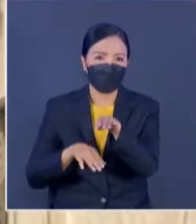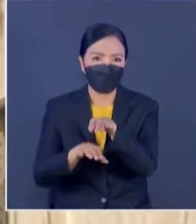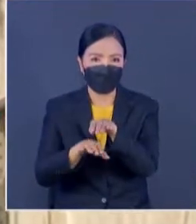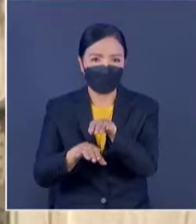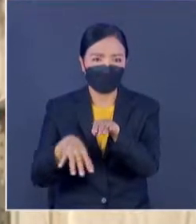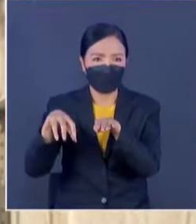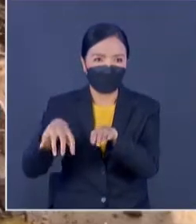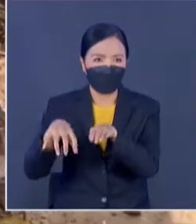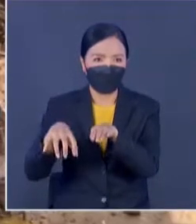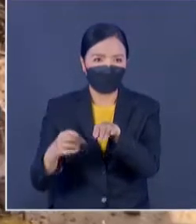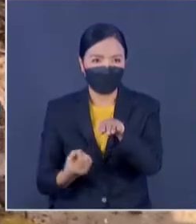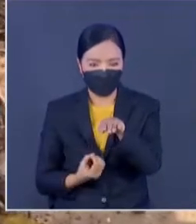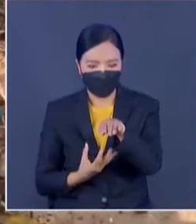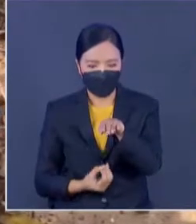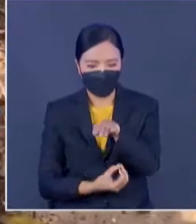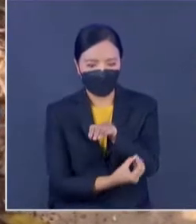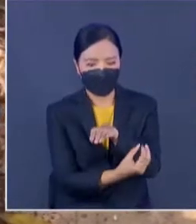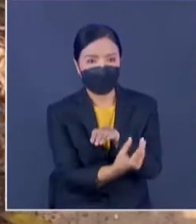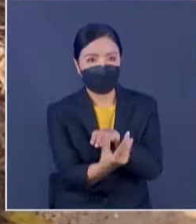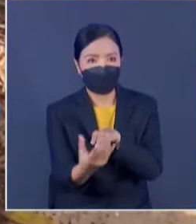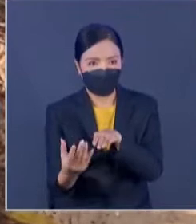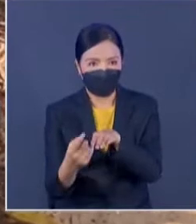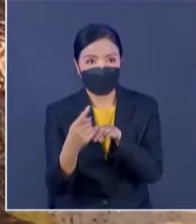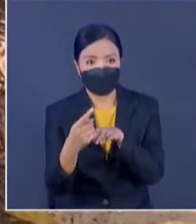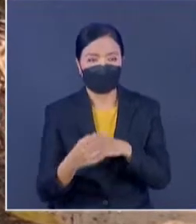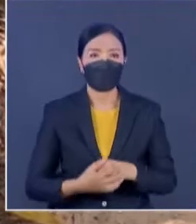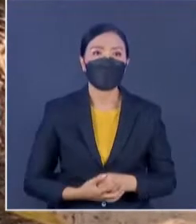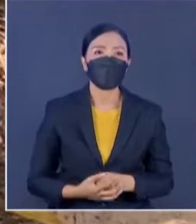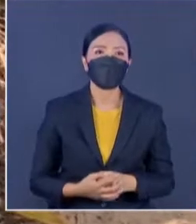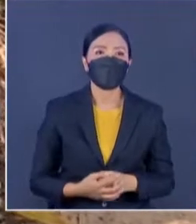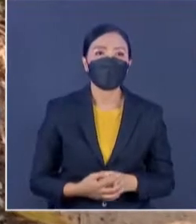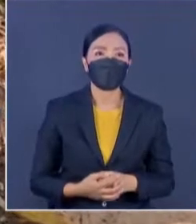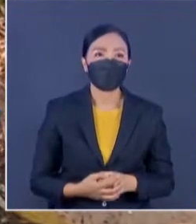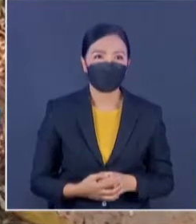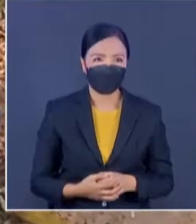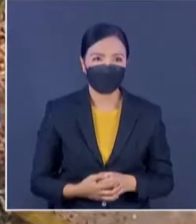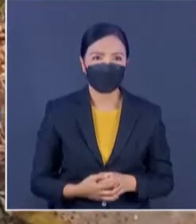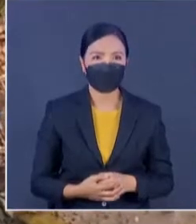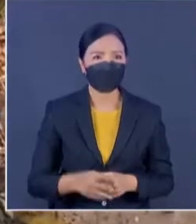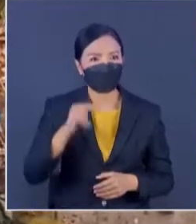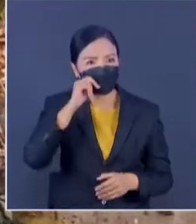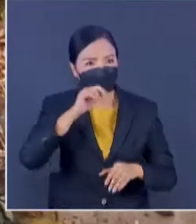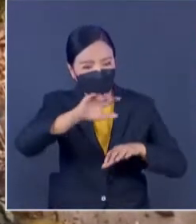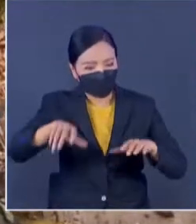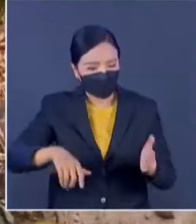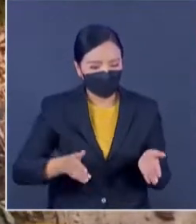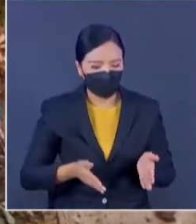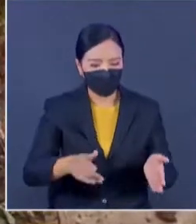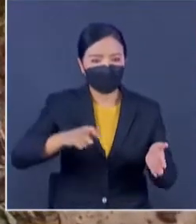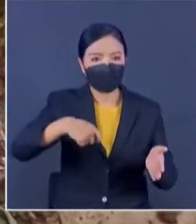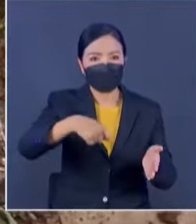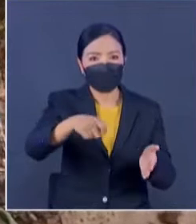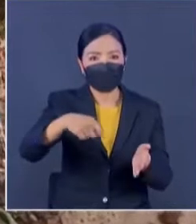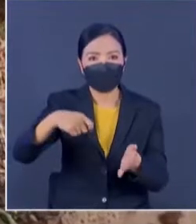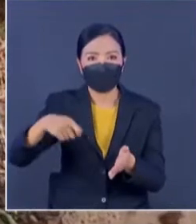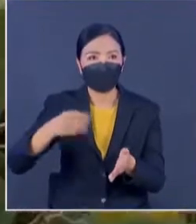ไม้มาปลูกไว้ใกล้ๆบ้านด้วยนะครับแล้วต้นไม้ที่เอามาปลูกเนี่ยเขาก็ออกมารดน้ำต้นไม้ทุกวันครับทีนี้ทำให้หน้าต่างบ้